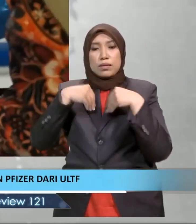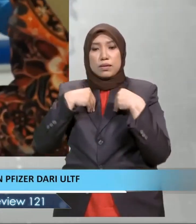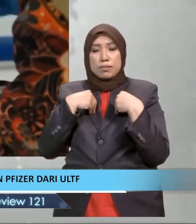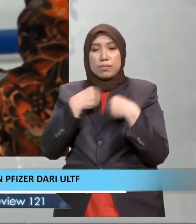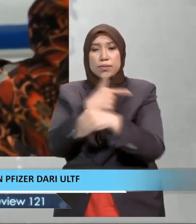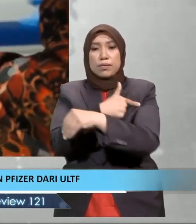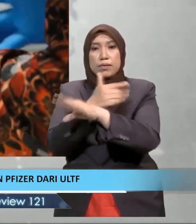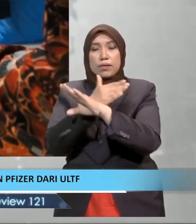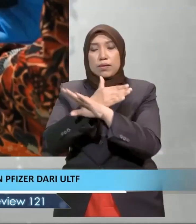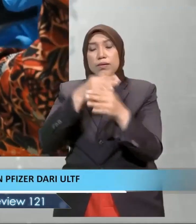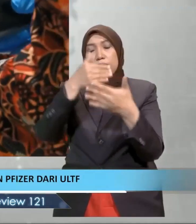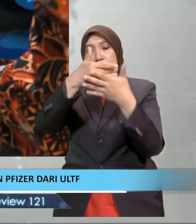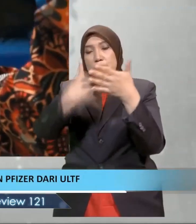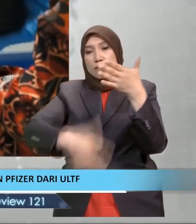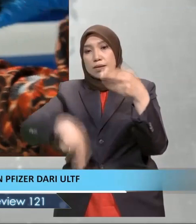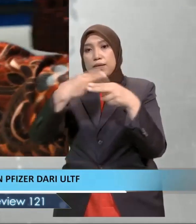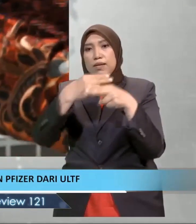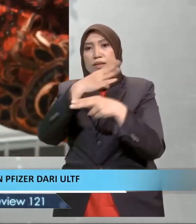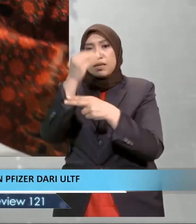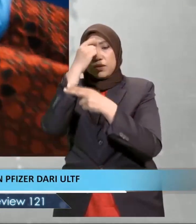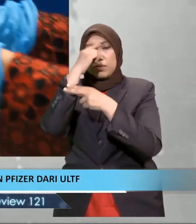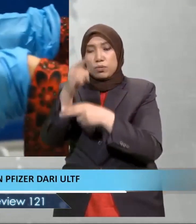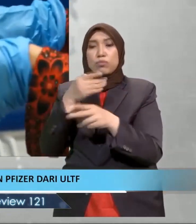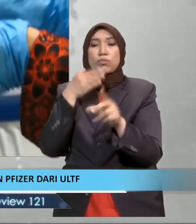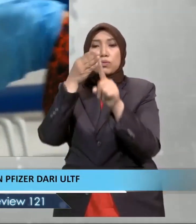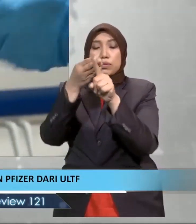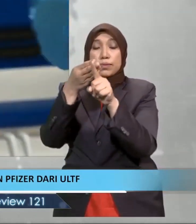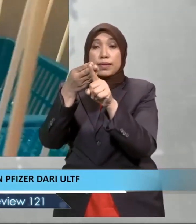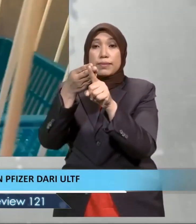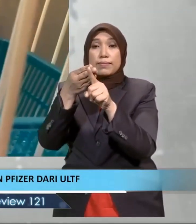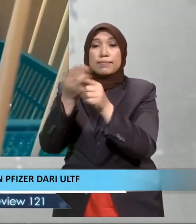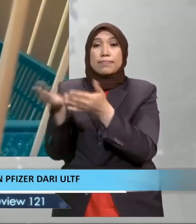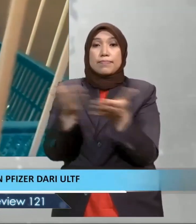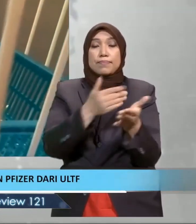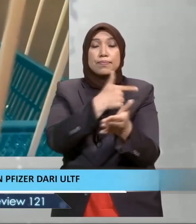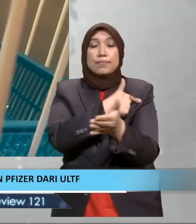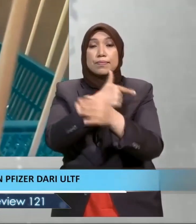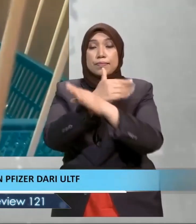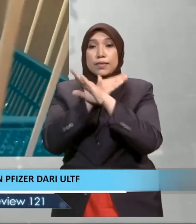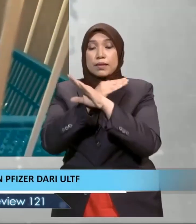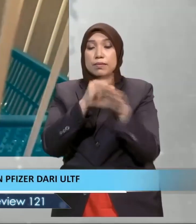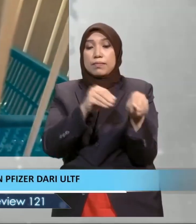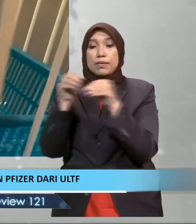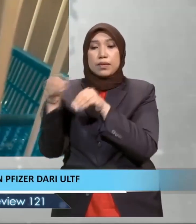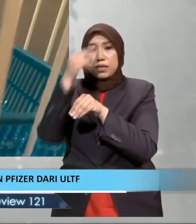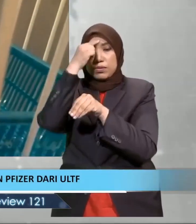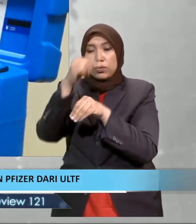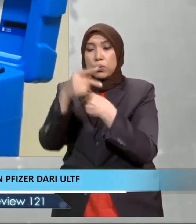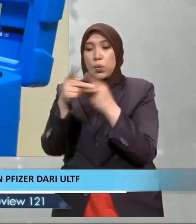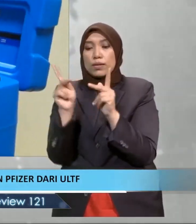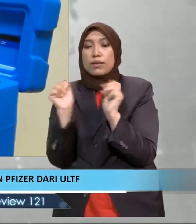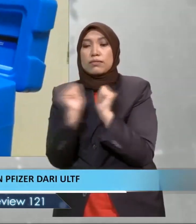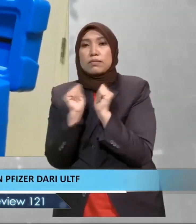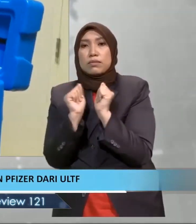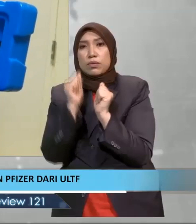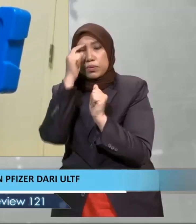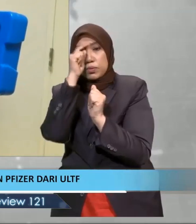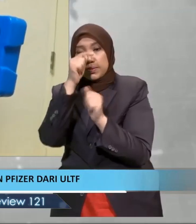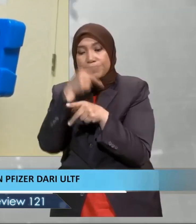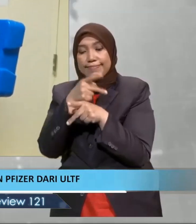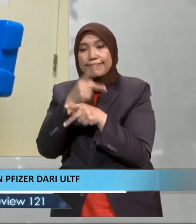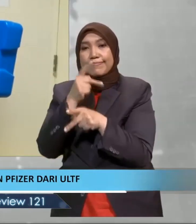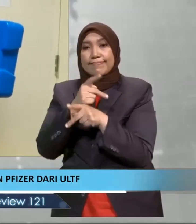suntikan yang disenaraikan. Bagi tujuan pembekalan ke PPV, vaksin tersebut dipindahkan ke kotak sejuk dengan suhu